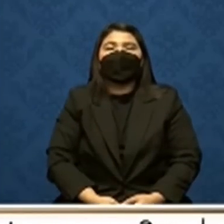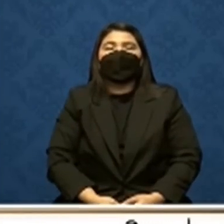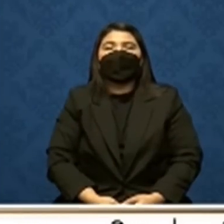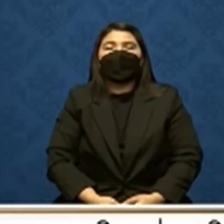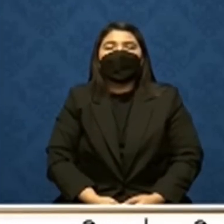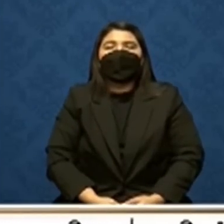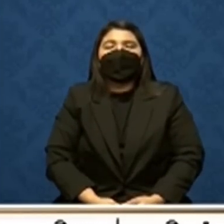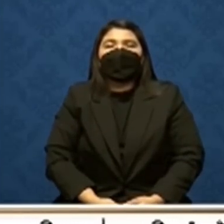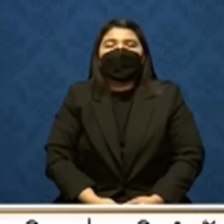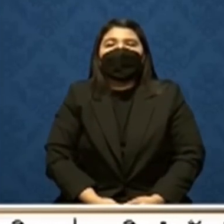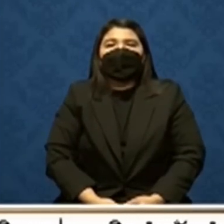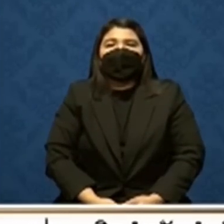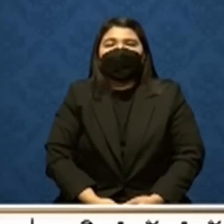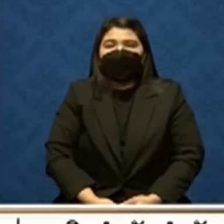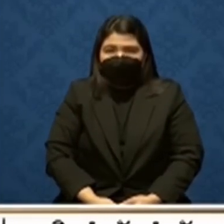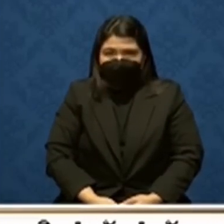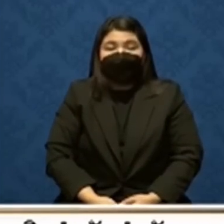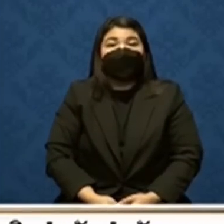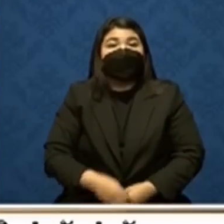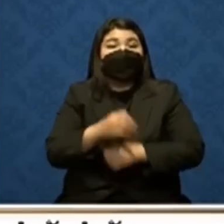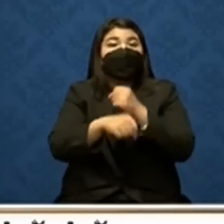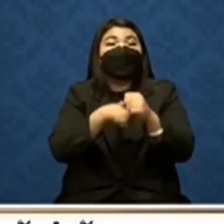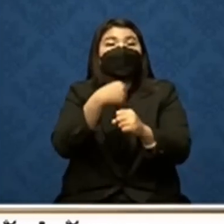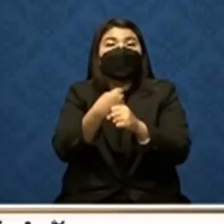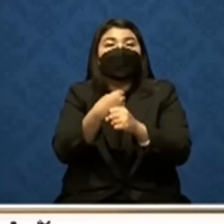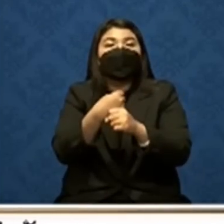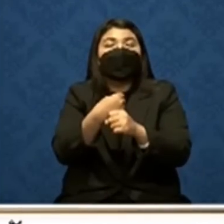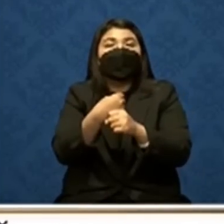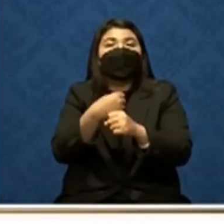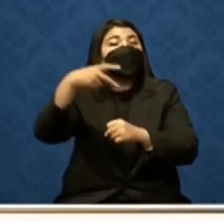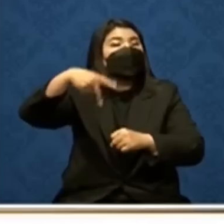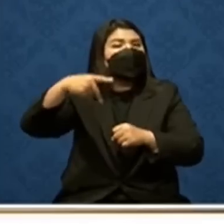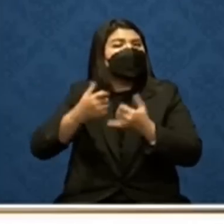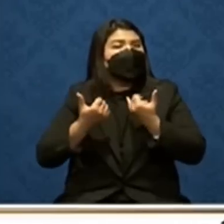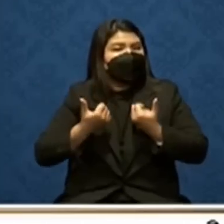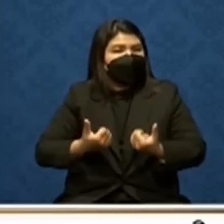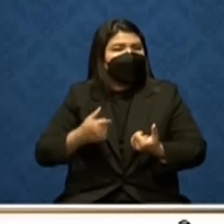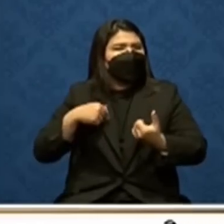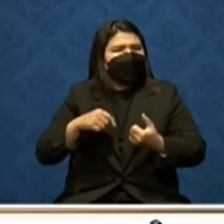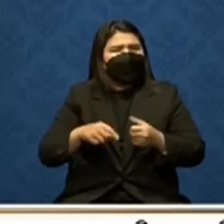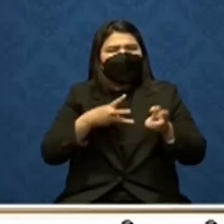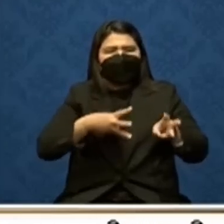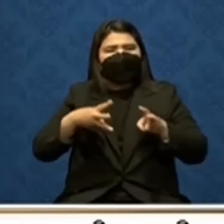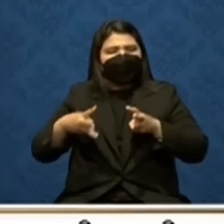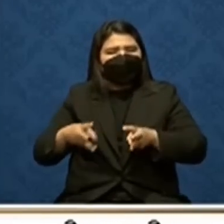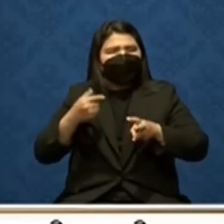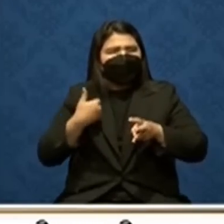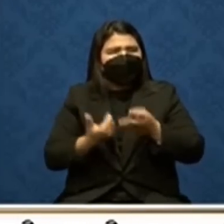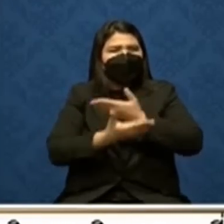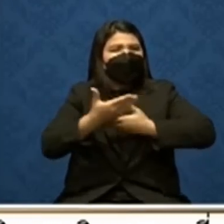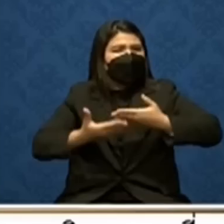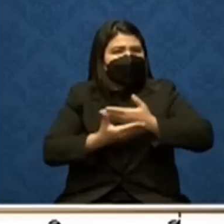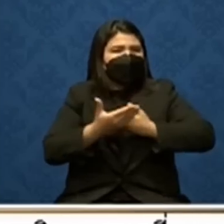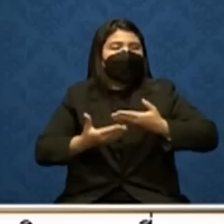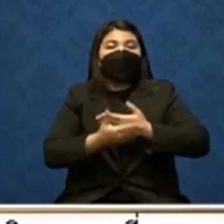และในกรณีที่มปีทพเศษอย่นี้ผมแล้พากเก้าไกลก็ตใช้กระบวนการภิรษณ ในการทจะวคค์เประมาณ